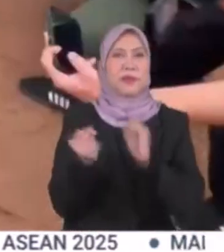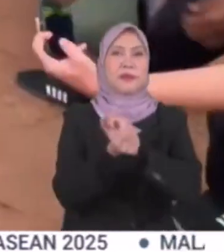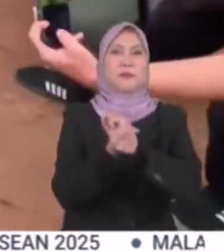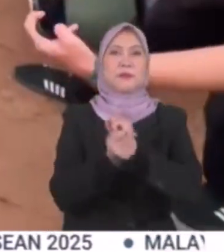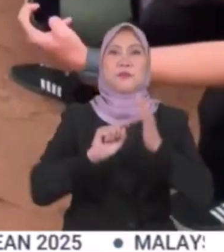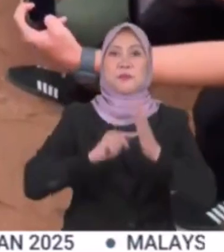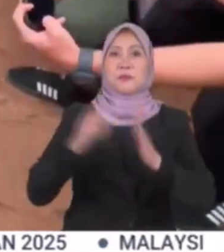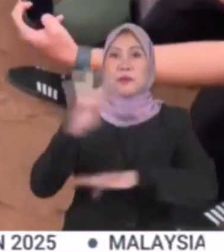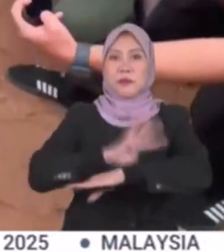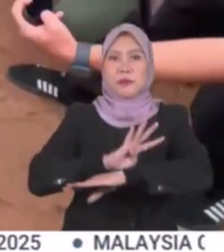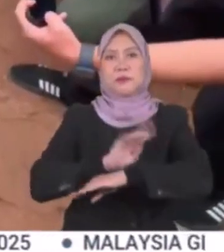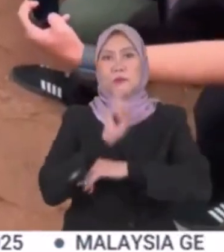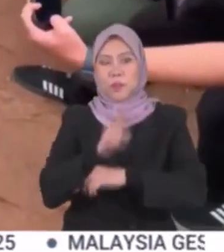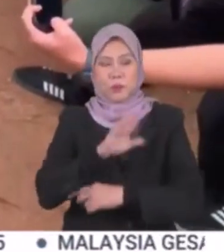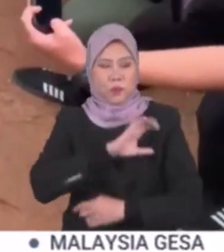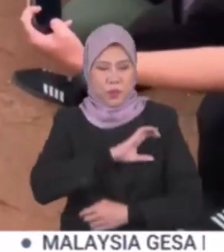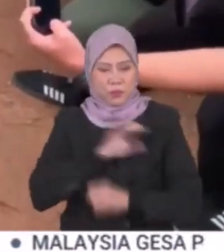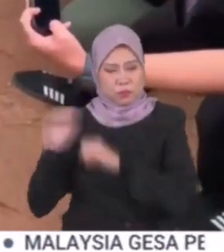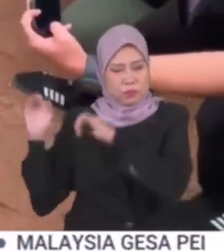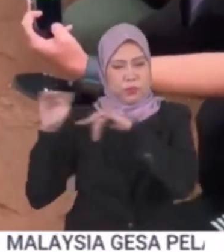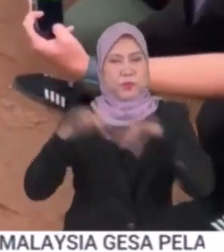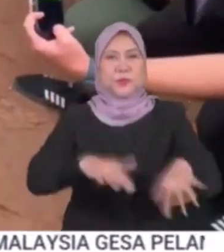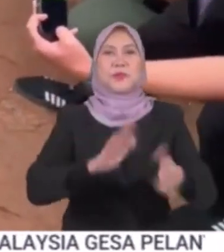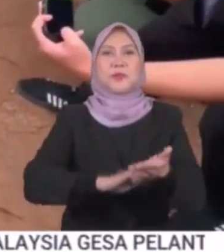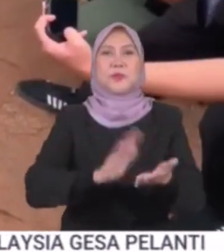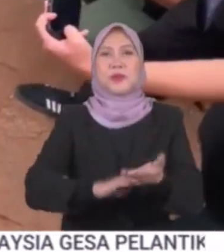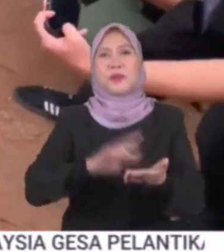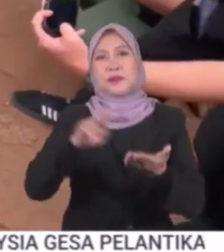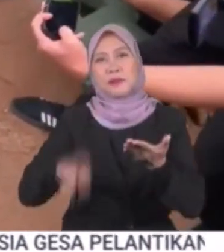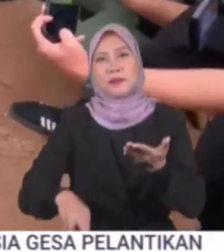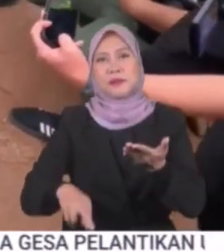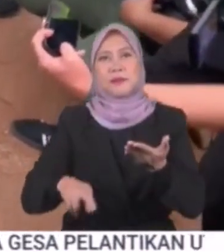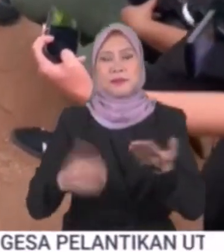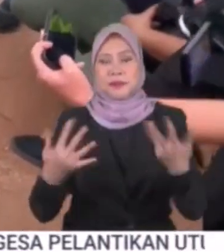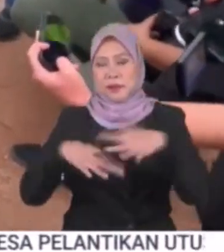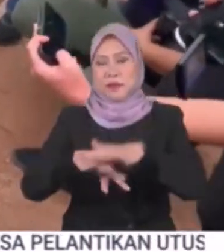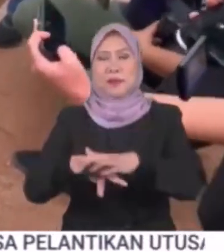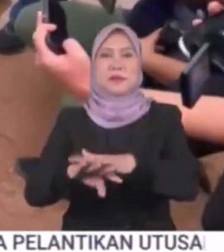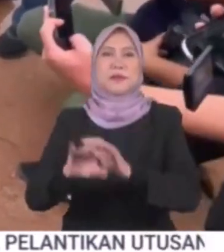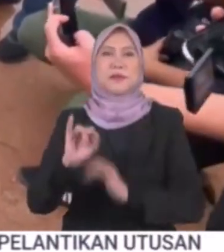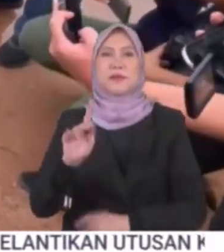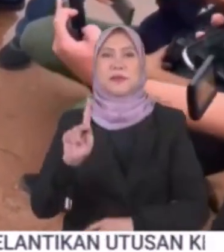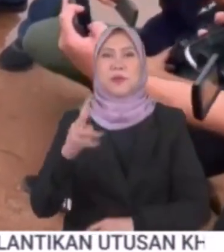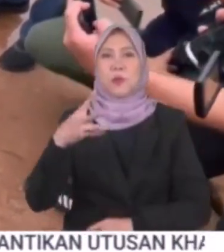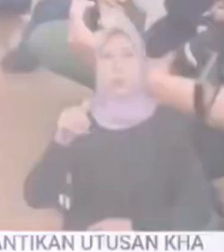bermula Rabu lalu selepas polis melakukan serbuan di Sekolah Rendah Integrasi Ikhwan.